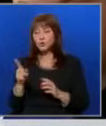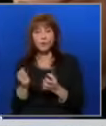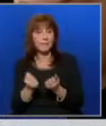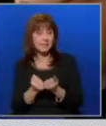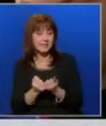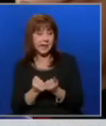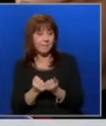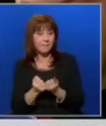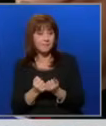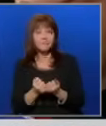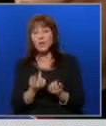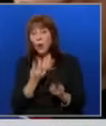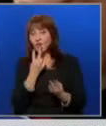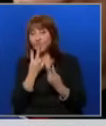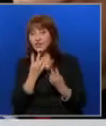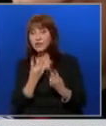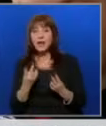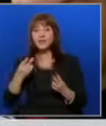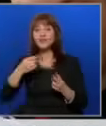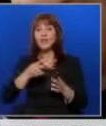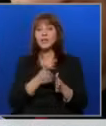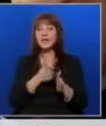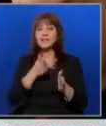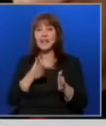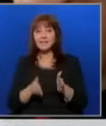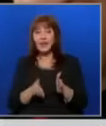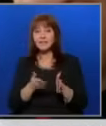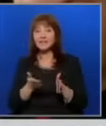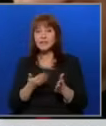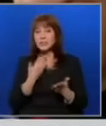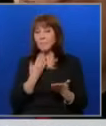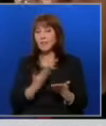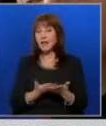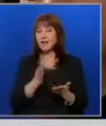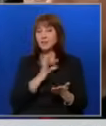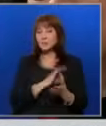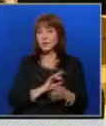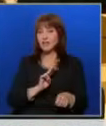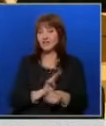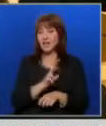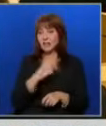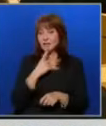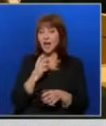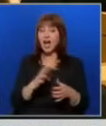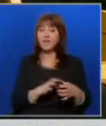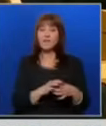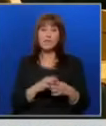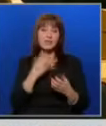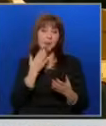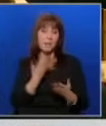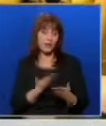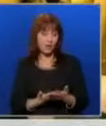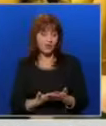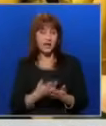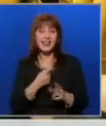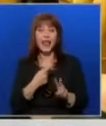Но виждаме, че двойните стандарти се прилагат много успешно, вече 12 години. Във връзка с предложението на